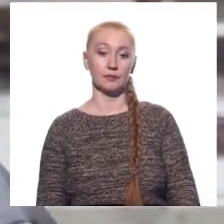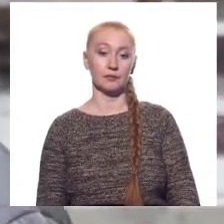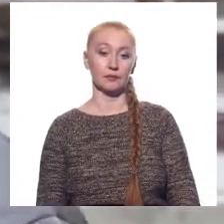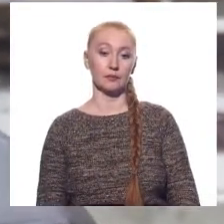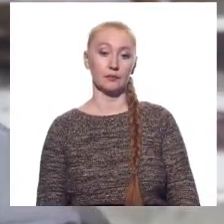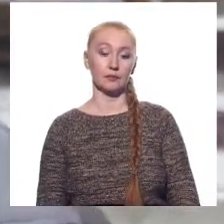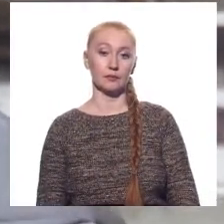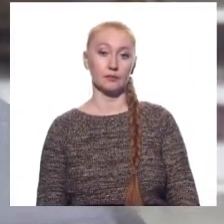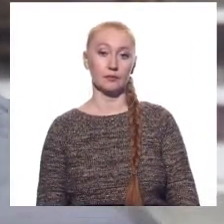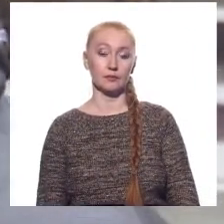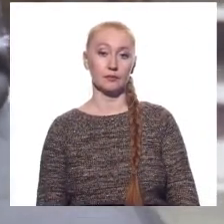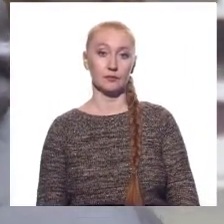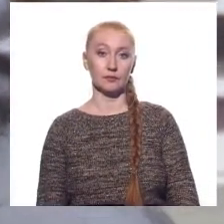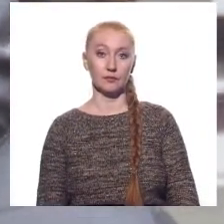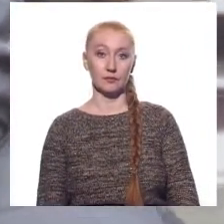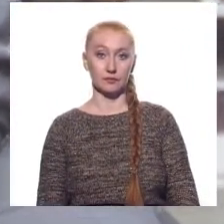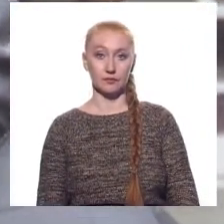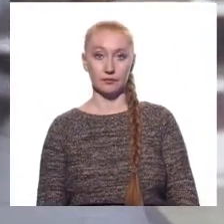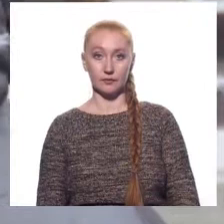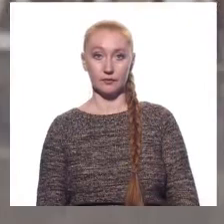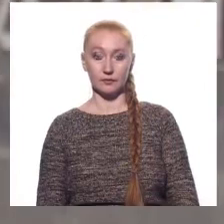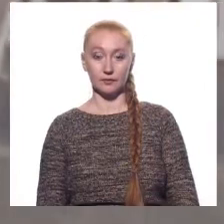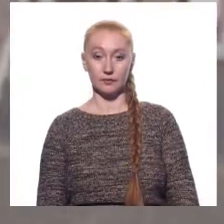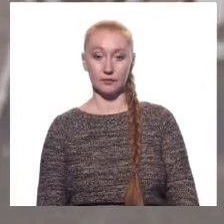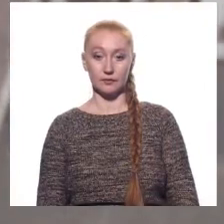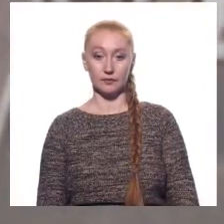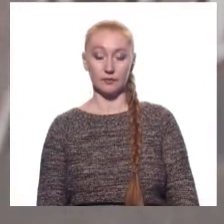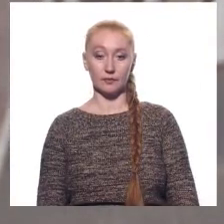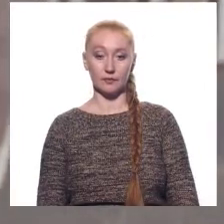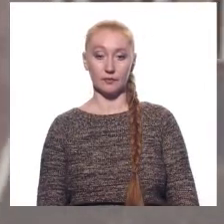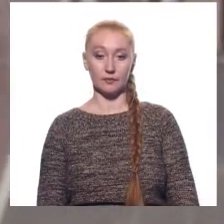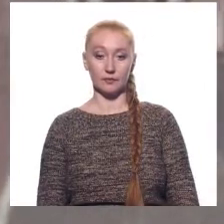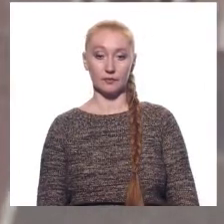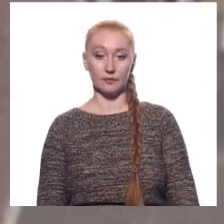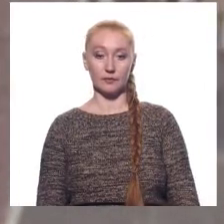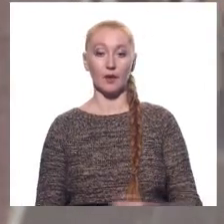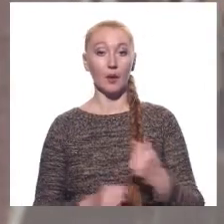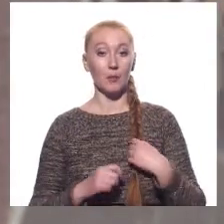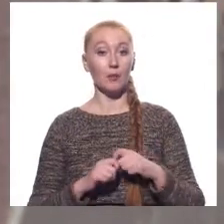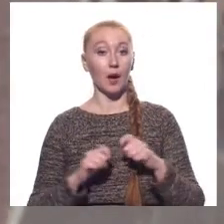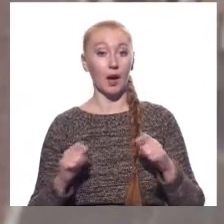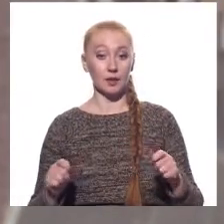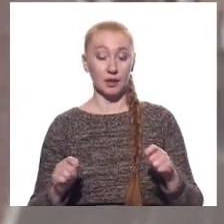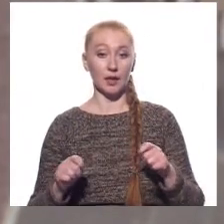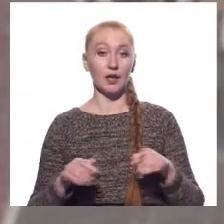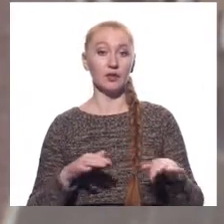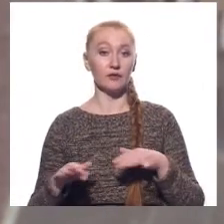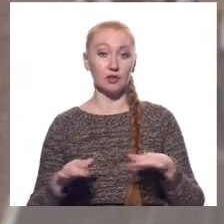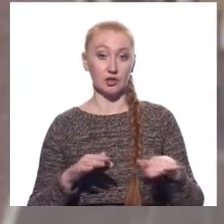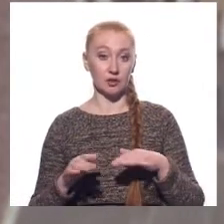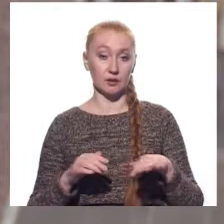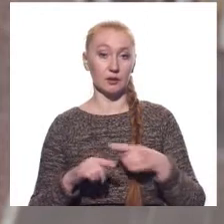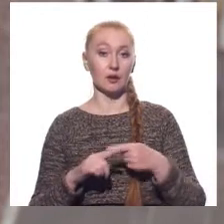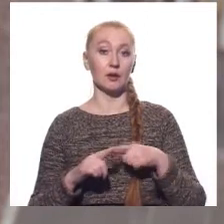тому метро як ніколи не потрібно. Ми відкрили рухання графіковим робочим